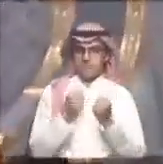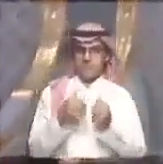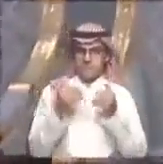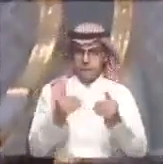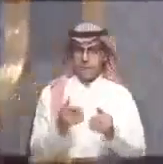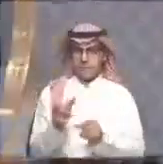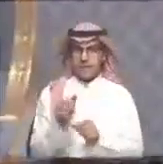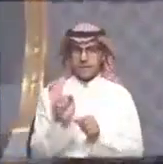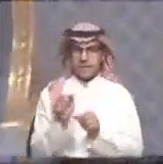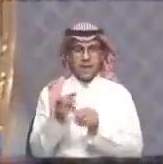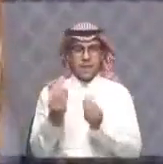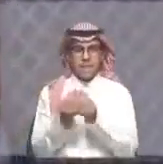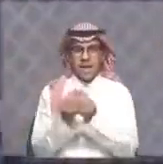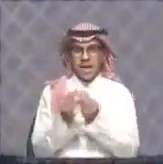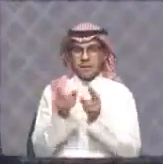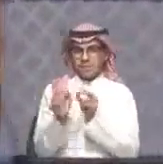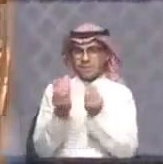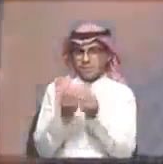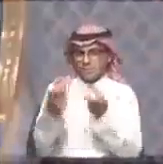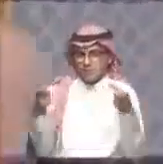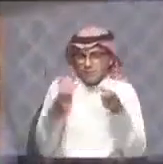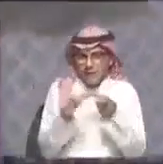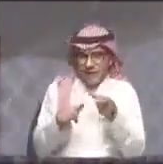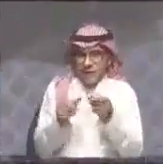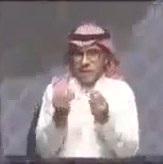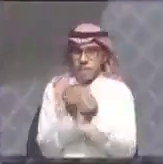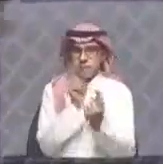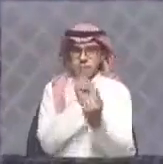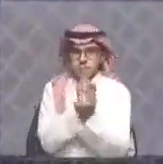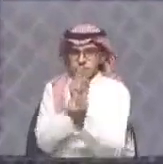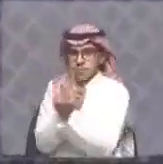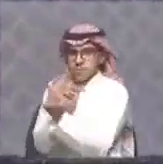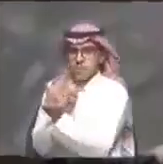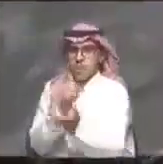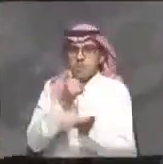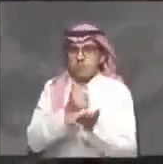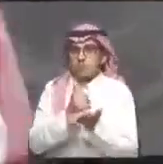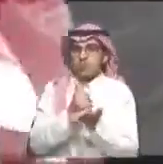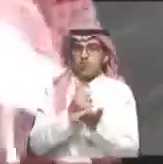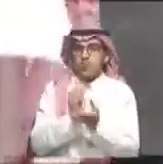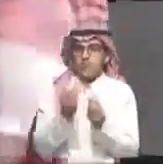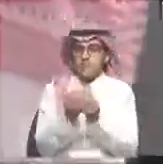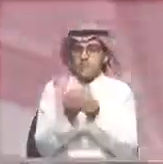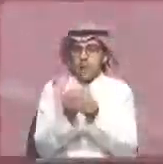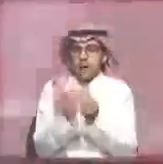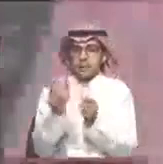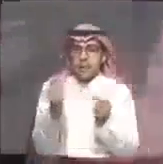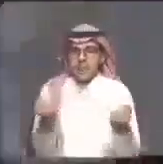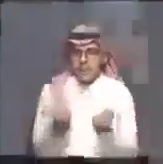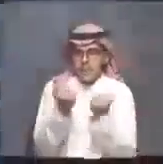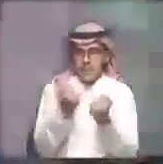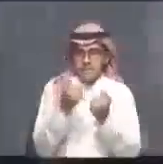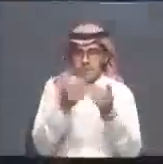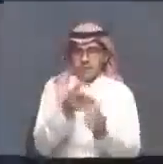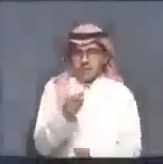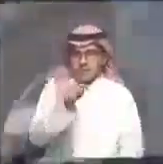الحرمين الشريفين أصحاب الجلالة والفخامة والسمو قادة وكبار ممثلي الدول الشقيقة والصديقة المشاركة في التمرين،